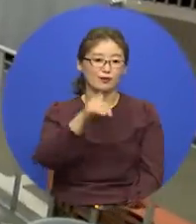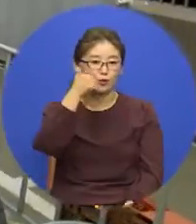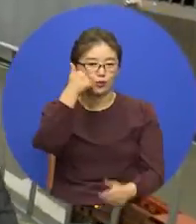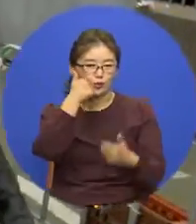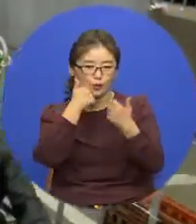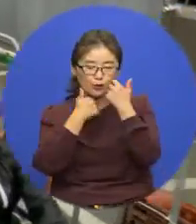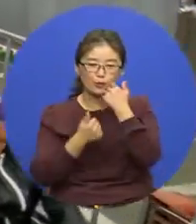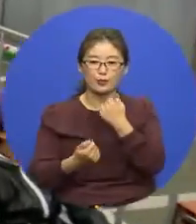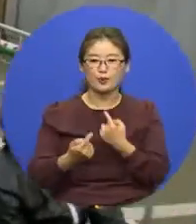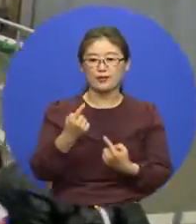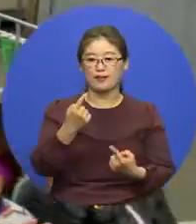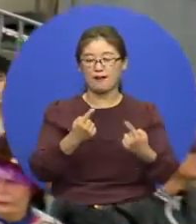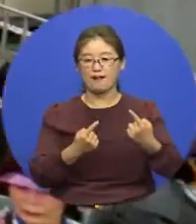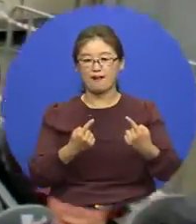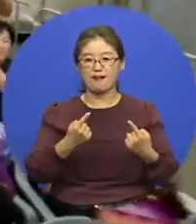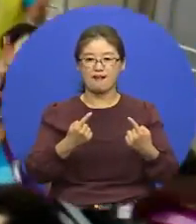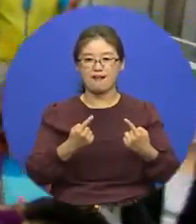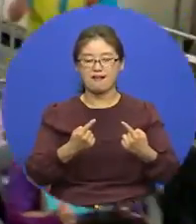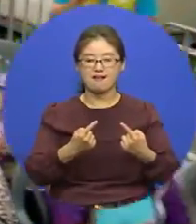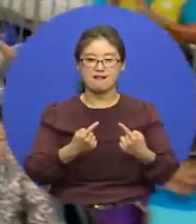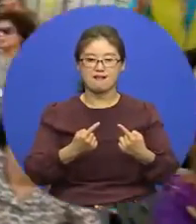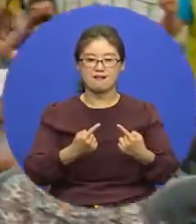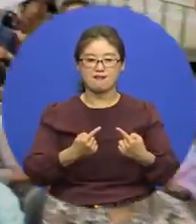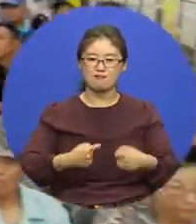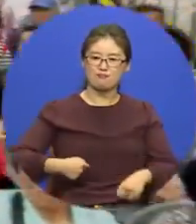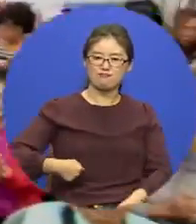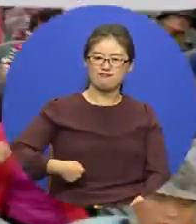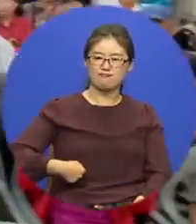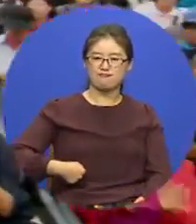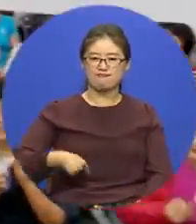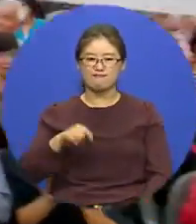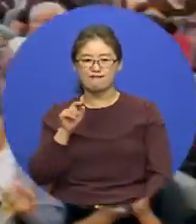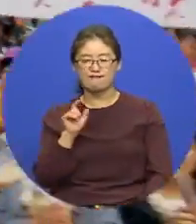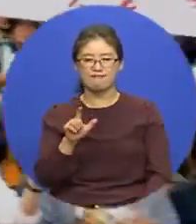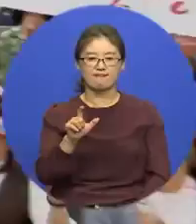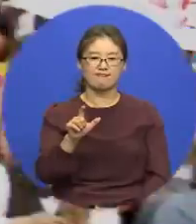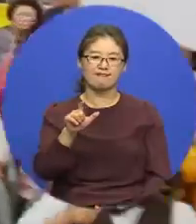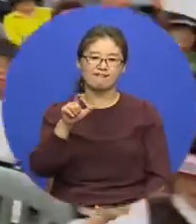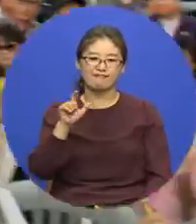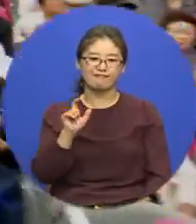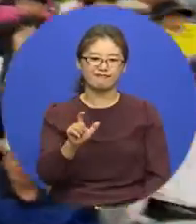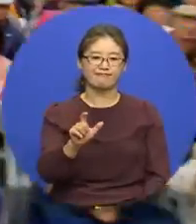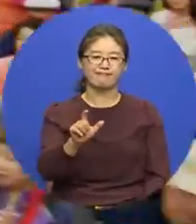그 누구보다 배짱이 두